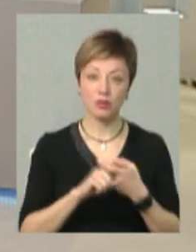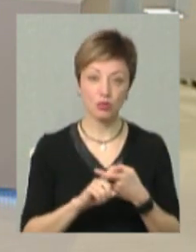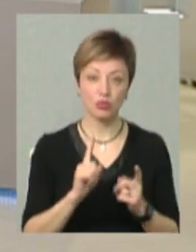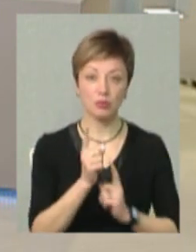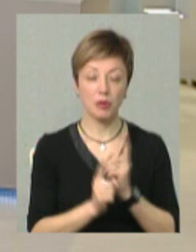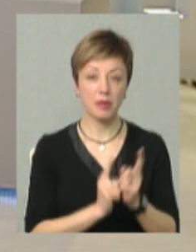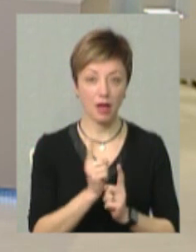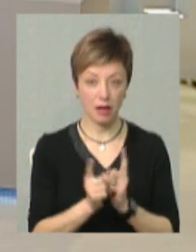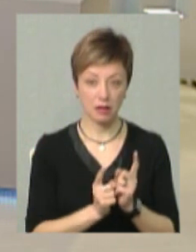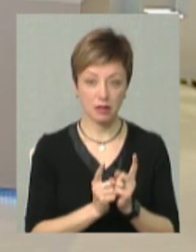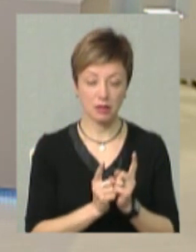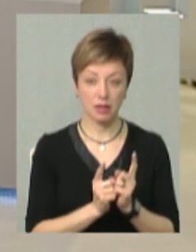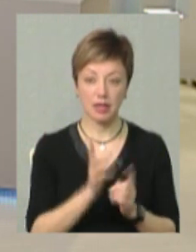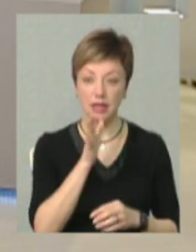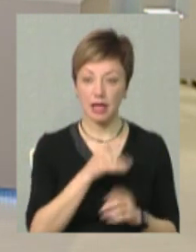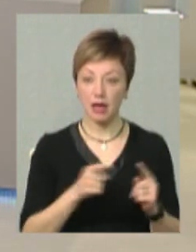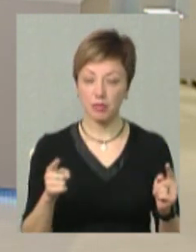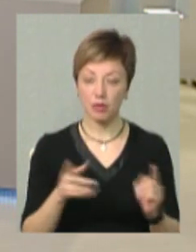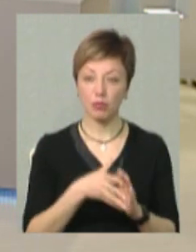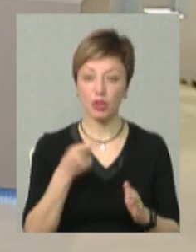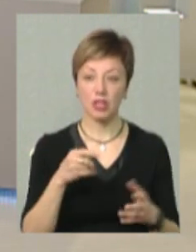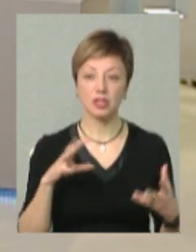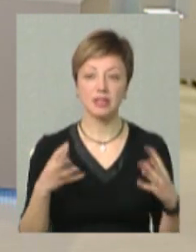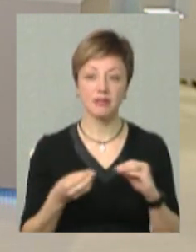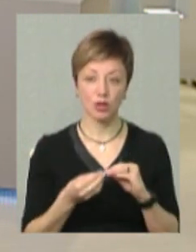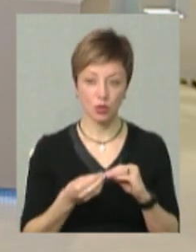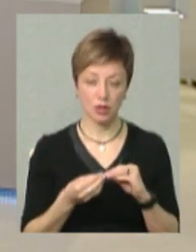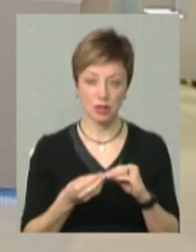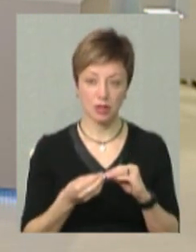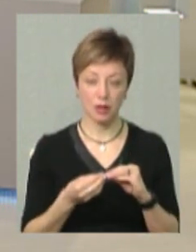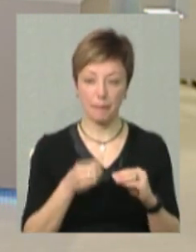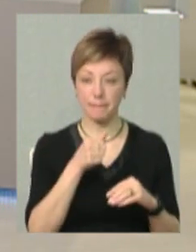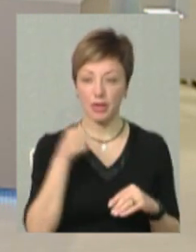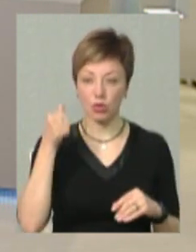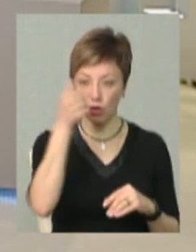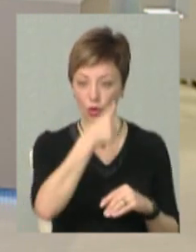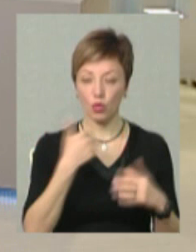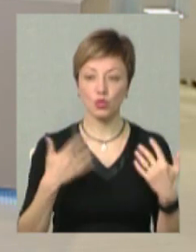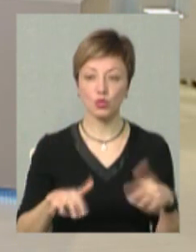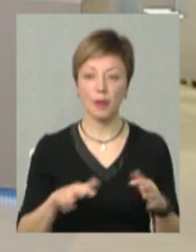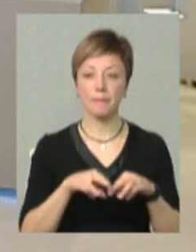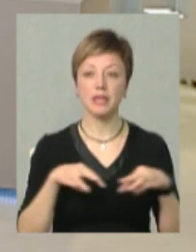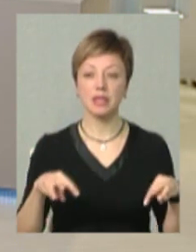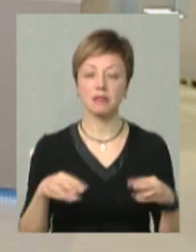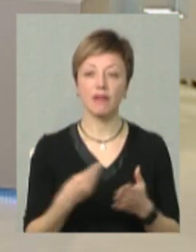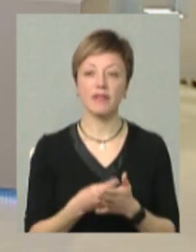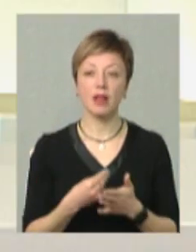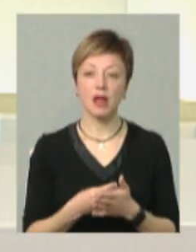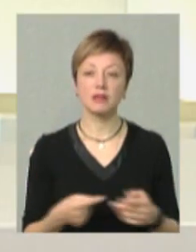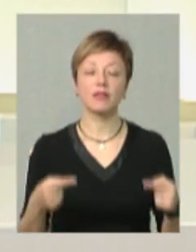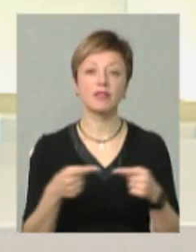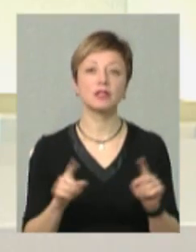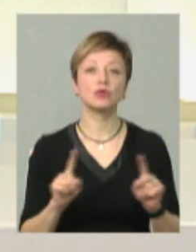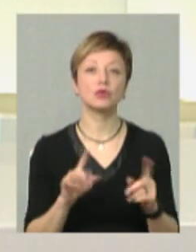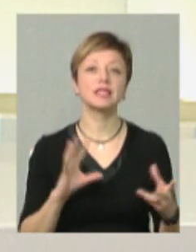що помінялися терміни подачі звітності, ще з минулого року вже Міністерством фінансів визначено,